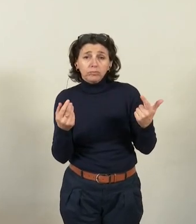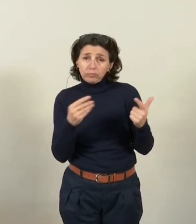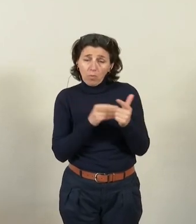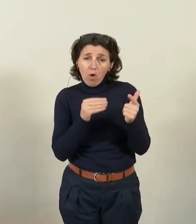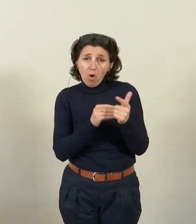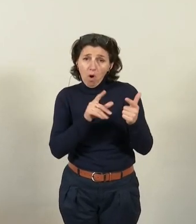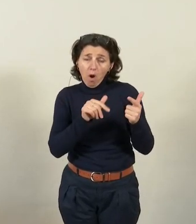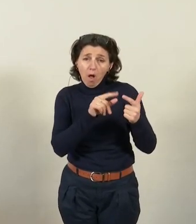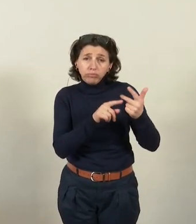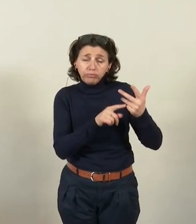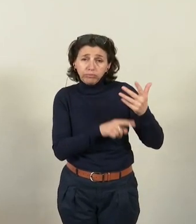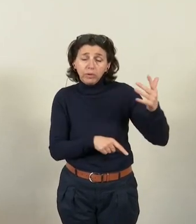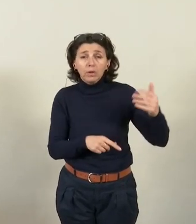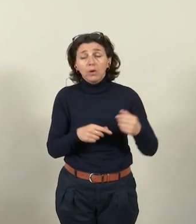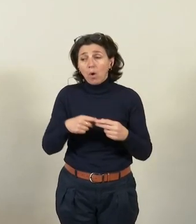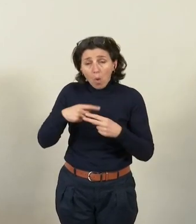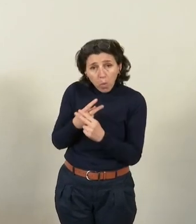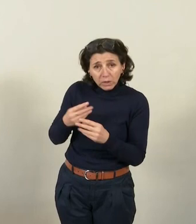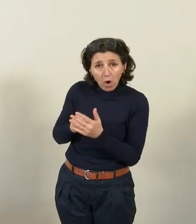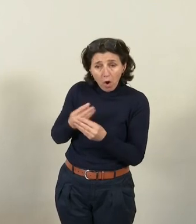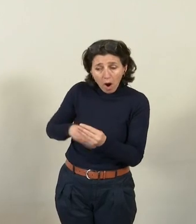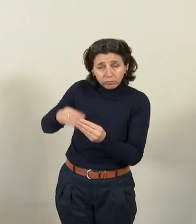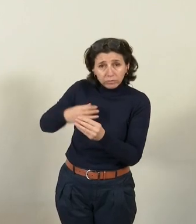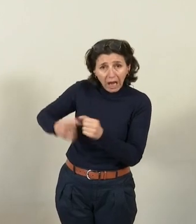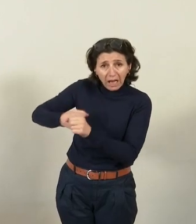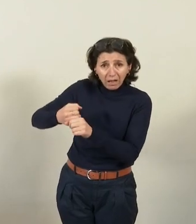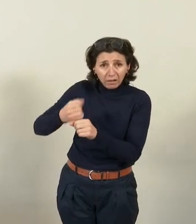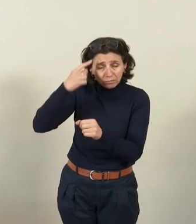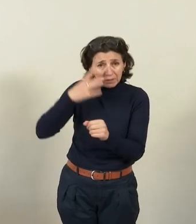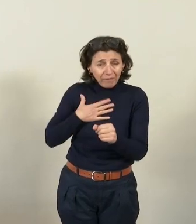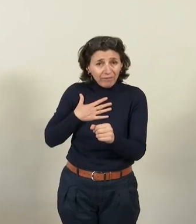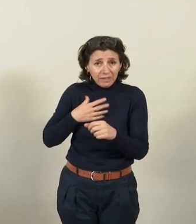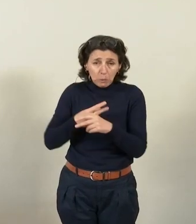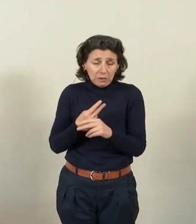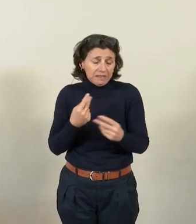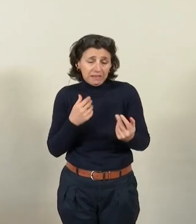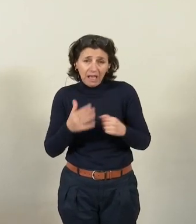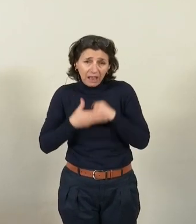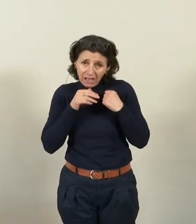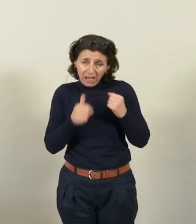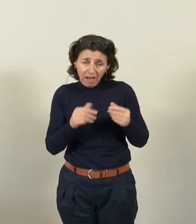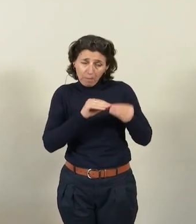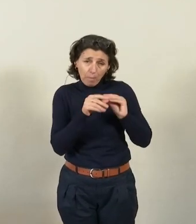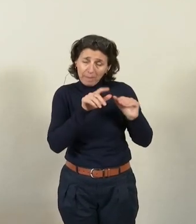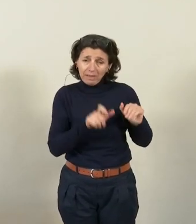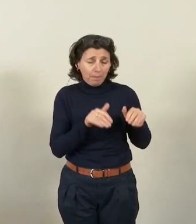outils supplémentaires qui à mon avis ne résoudront aucunement les problématiques auquelles nous sommes